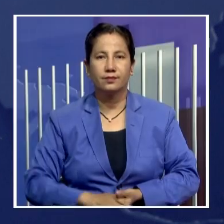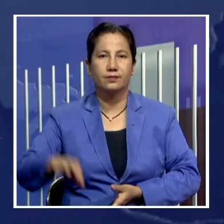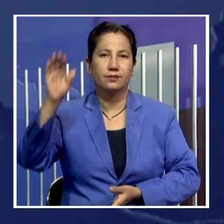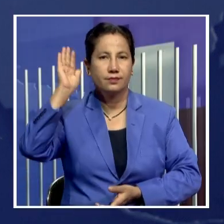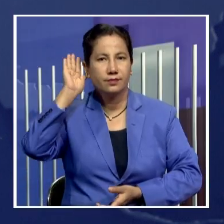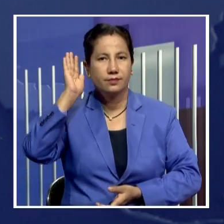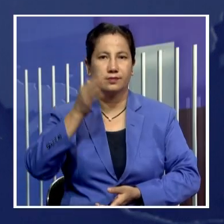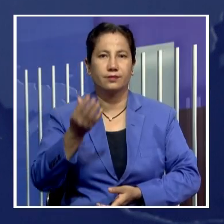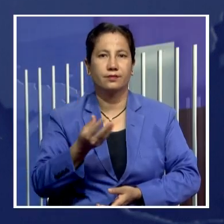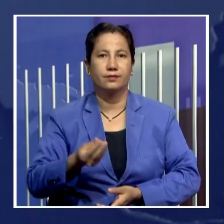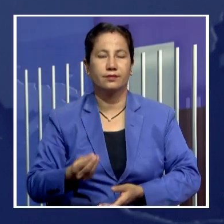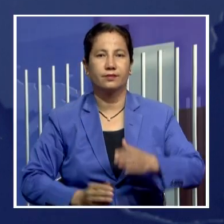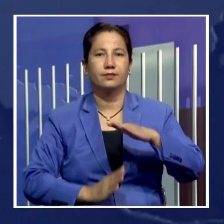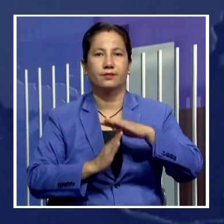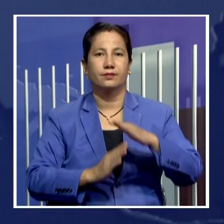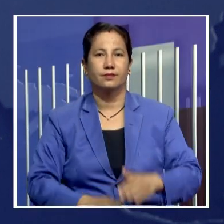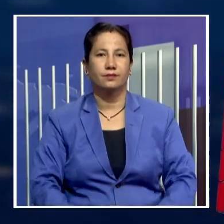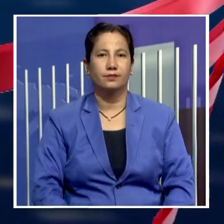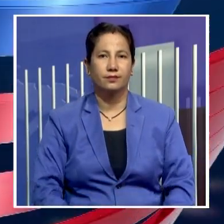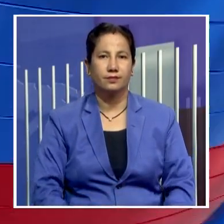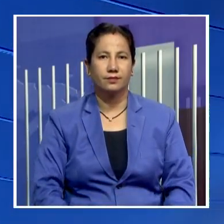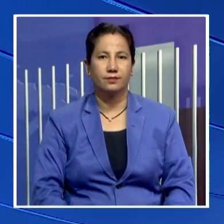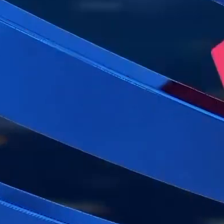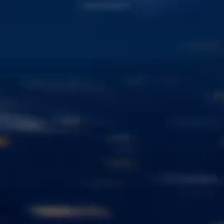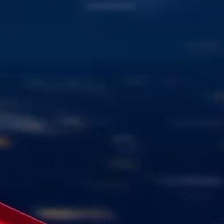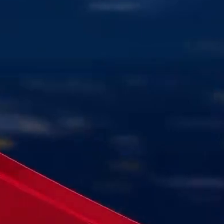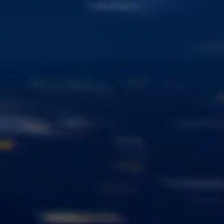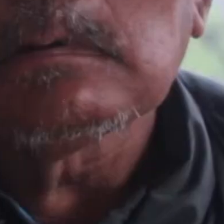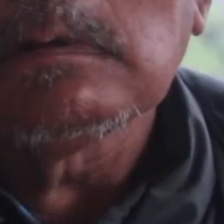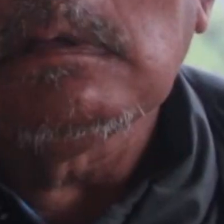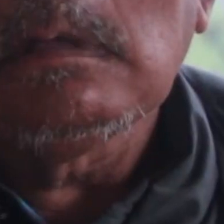समाचारको क्रम जारी नै छ, अहिलेलाई एकैछिनको विश्राम।